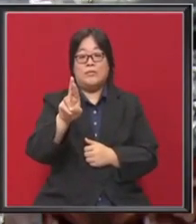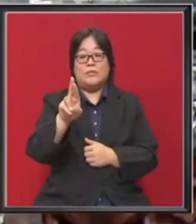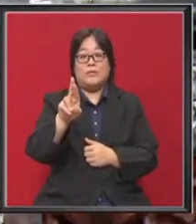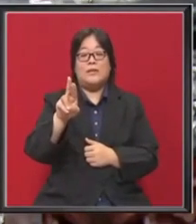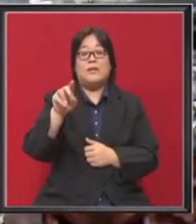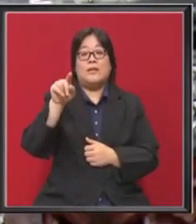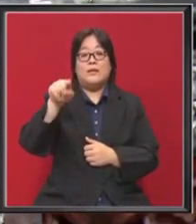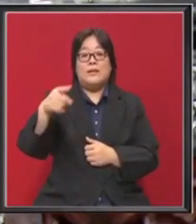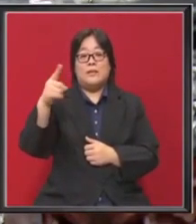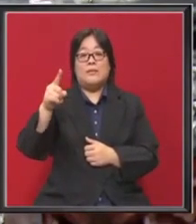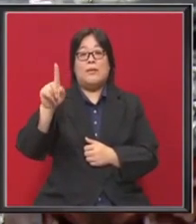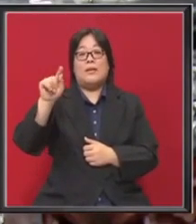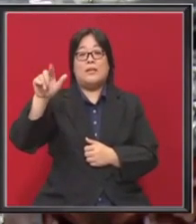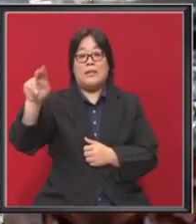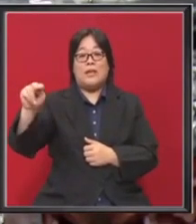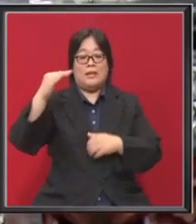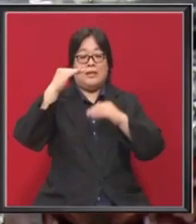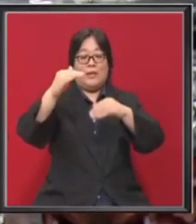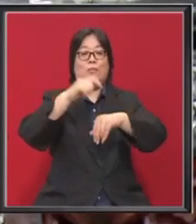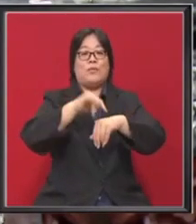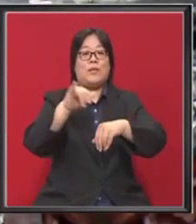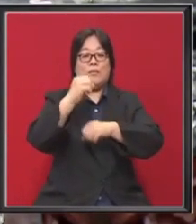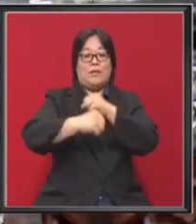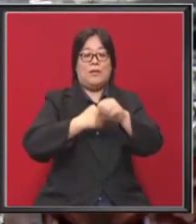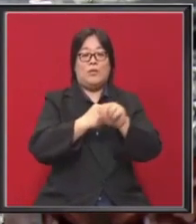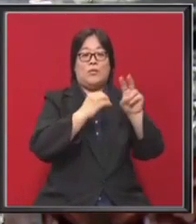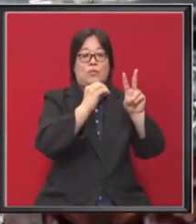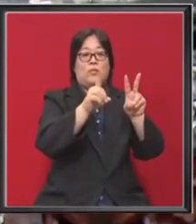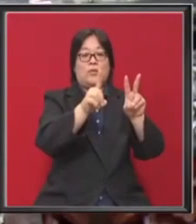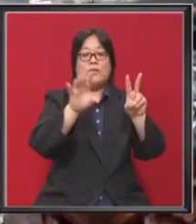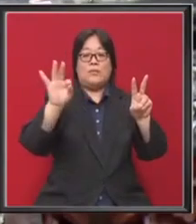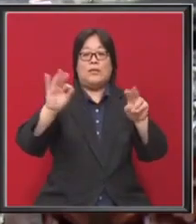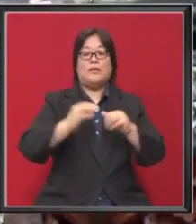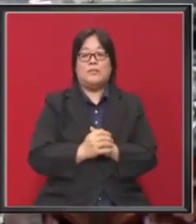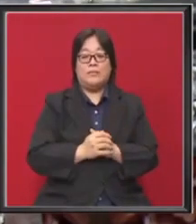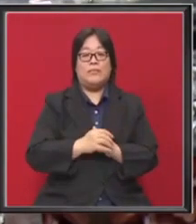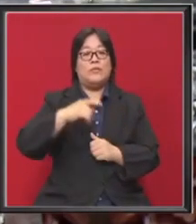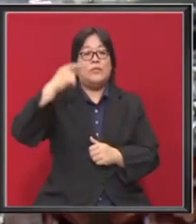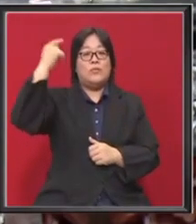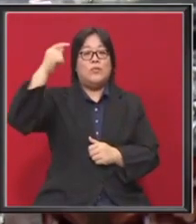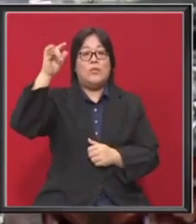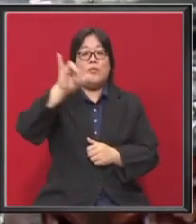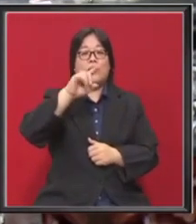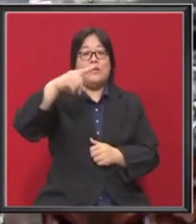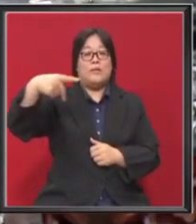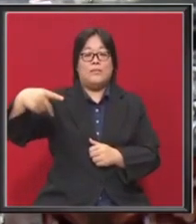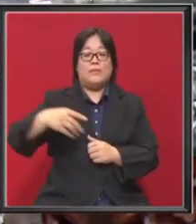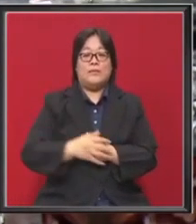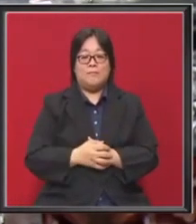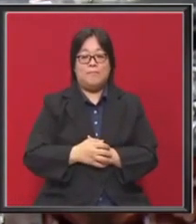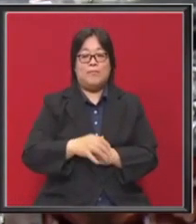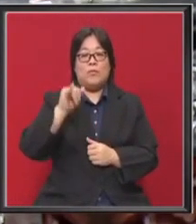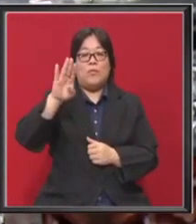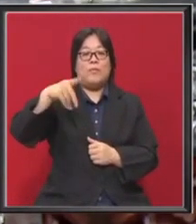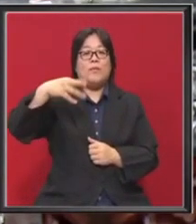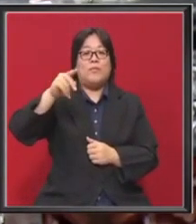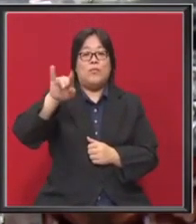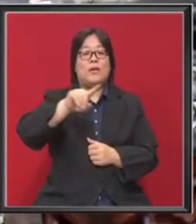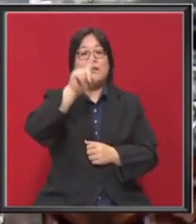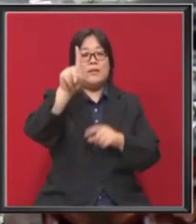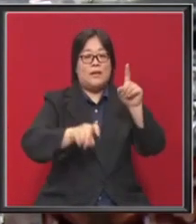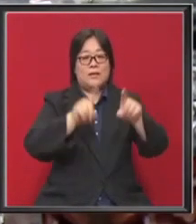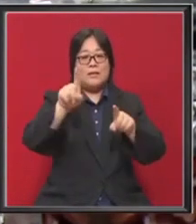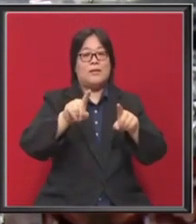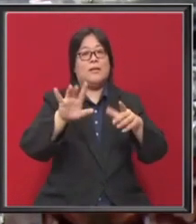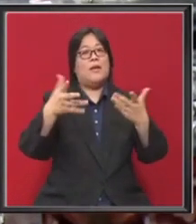2011 tanpa the tempo yang sama tahu 20 19th betul Lebih pulau-pulau bertanya tentang